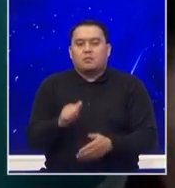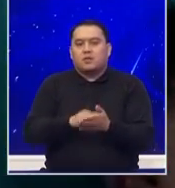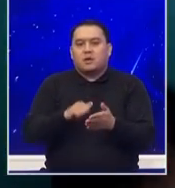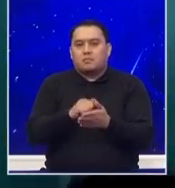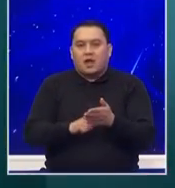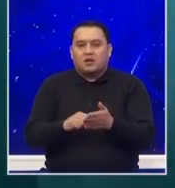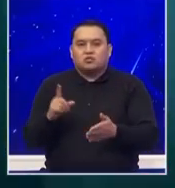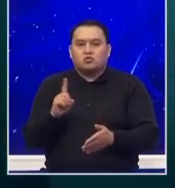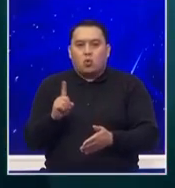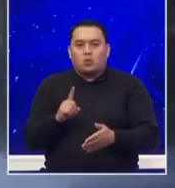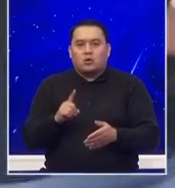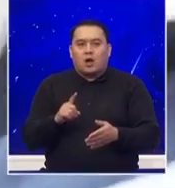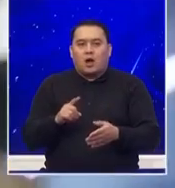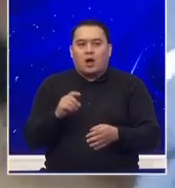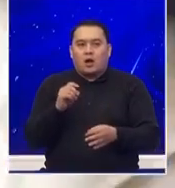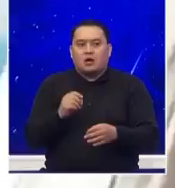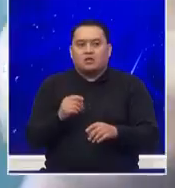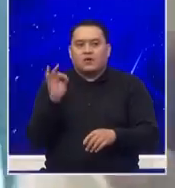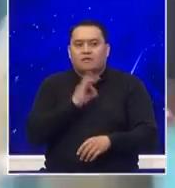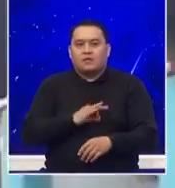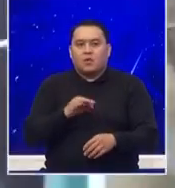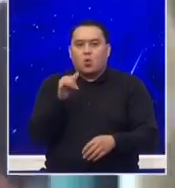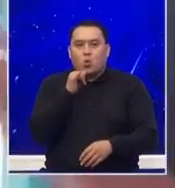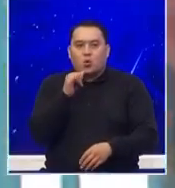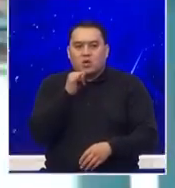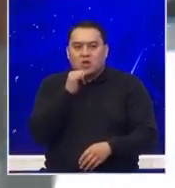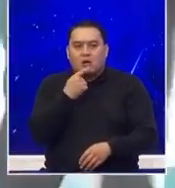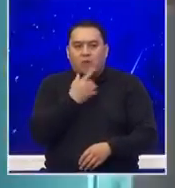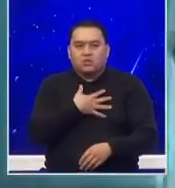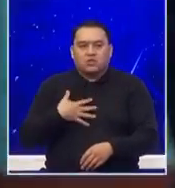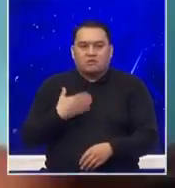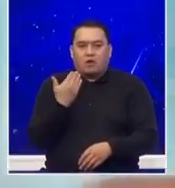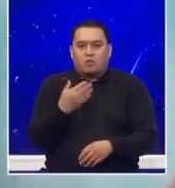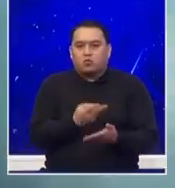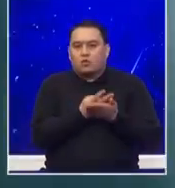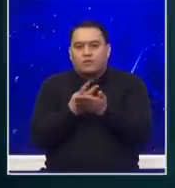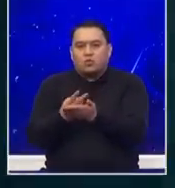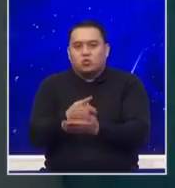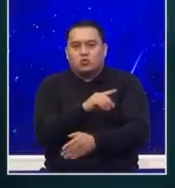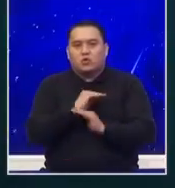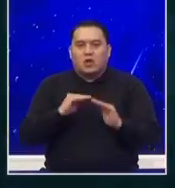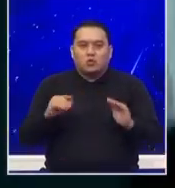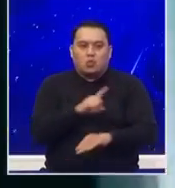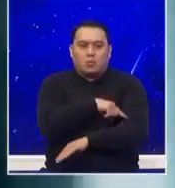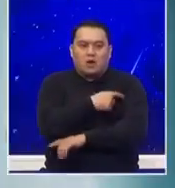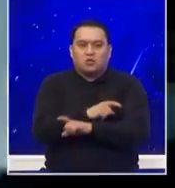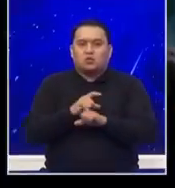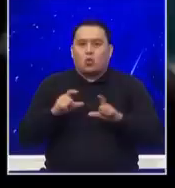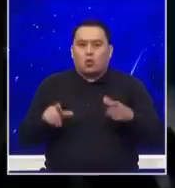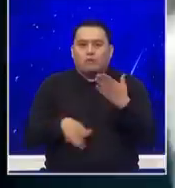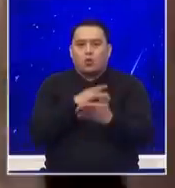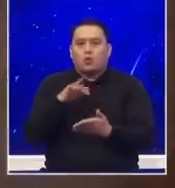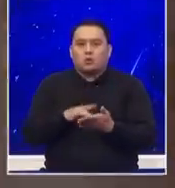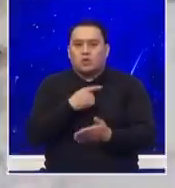пожара явилось неосторожное обращение с огнем во время курения. Пострадавшие были госпитализированы в областную и детскую многопрофильные больницы